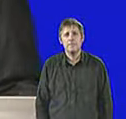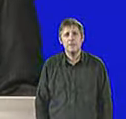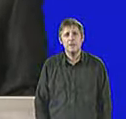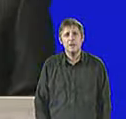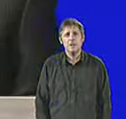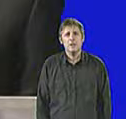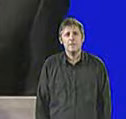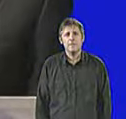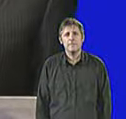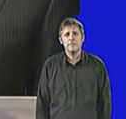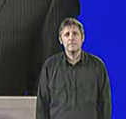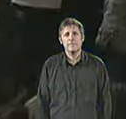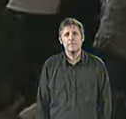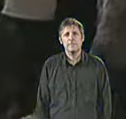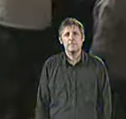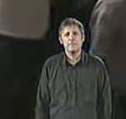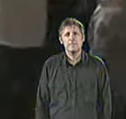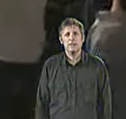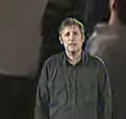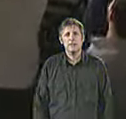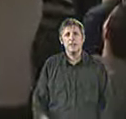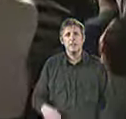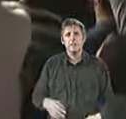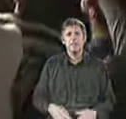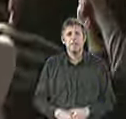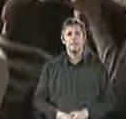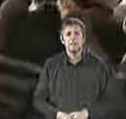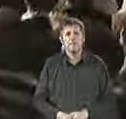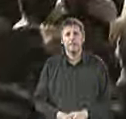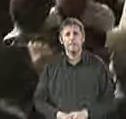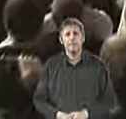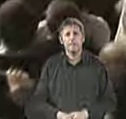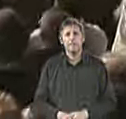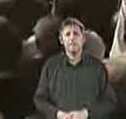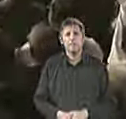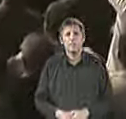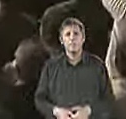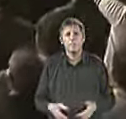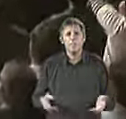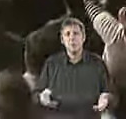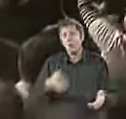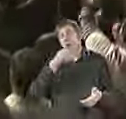si j'avais dit, comme eux, on n'y peut rien,